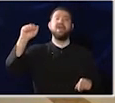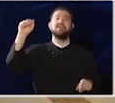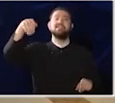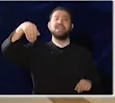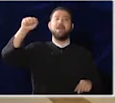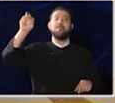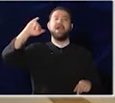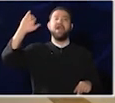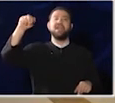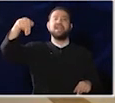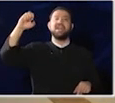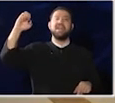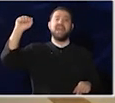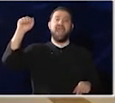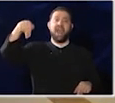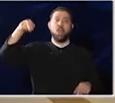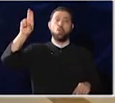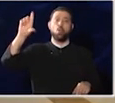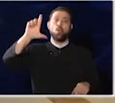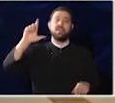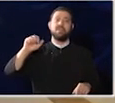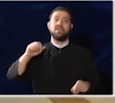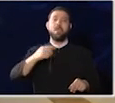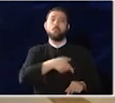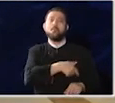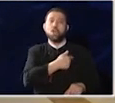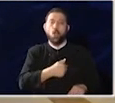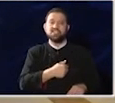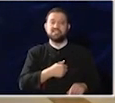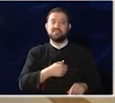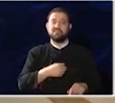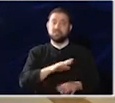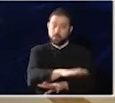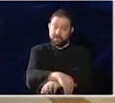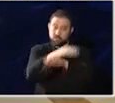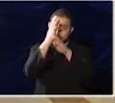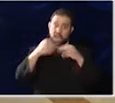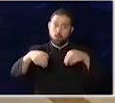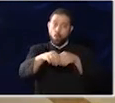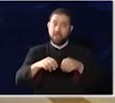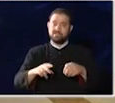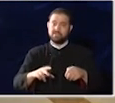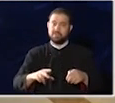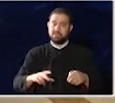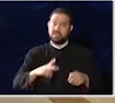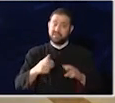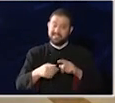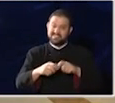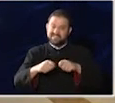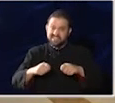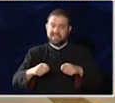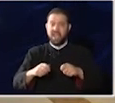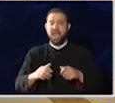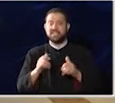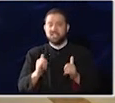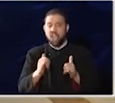să fim și... În ce condiții? Și chiar mântuirea noastră depinde de aceasta. Să avem